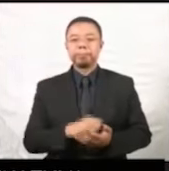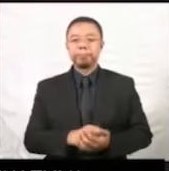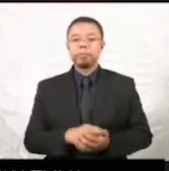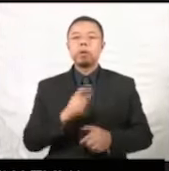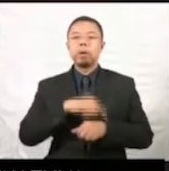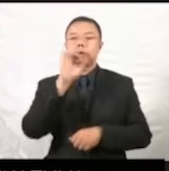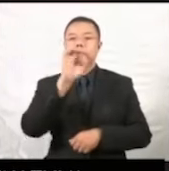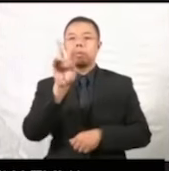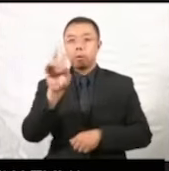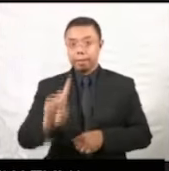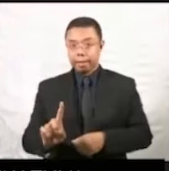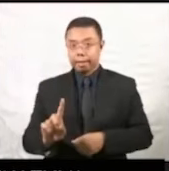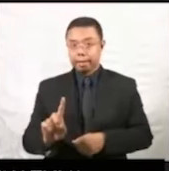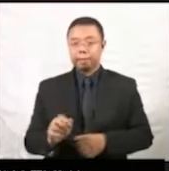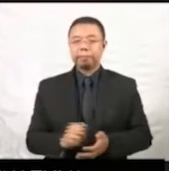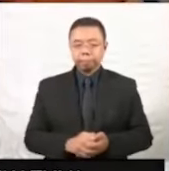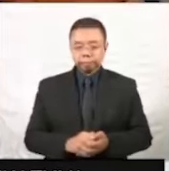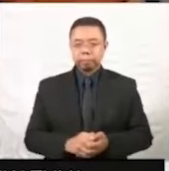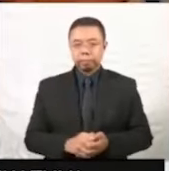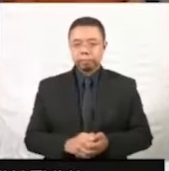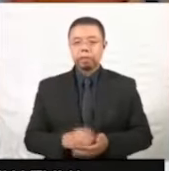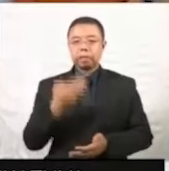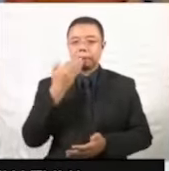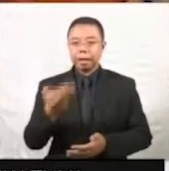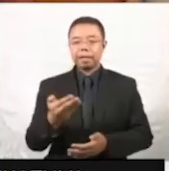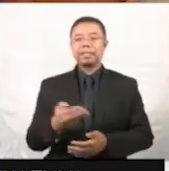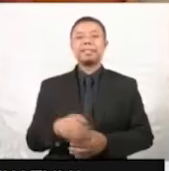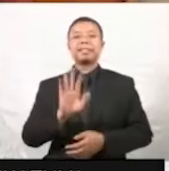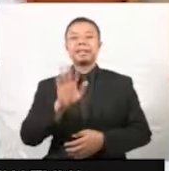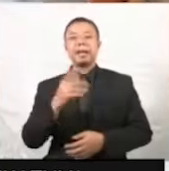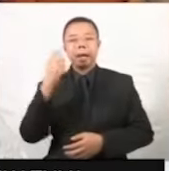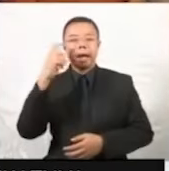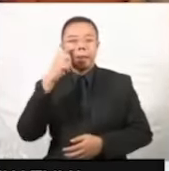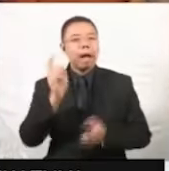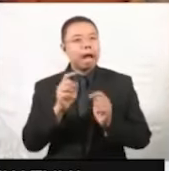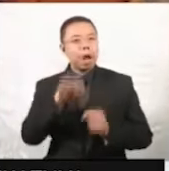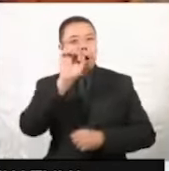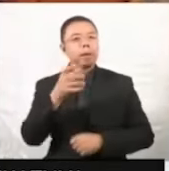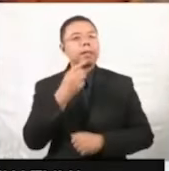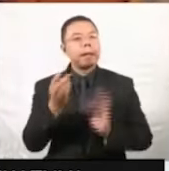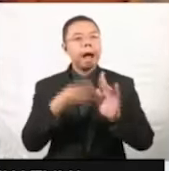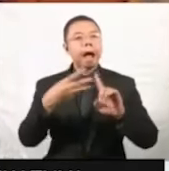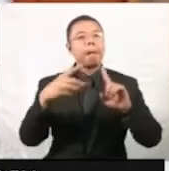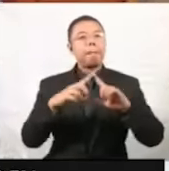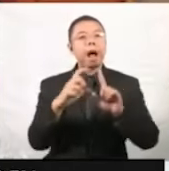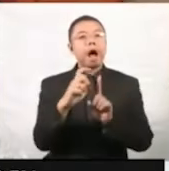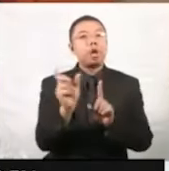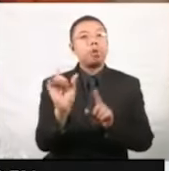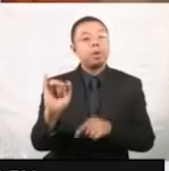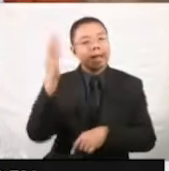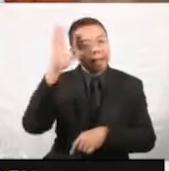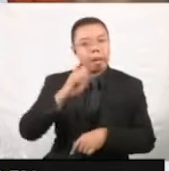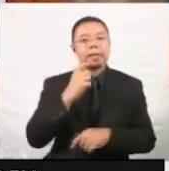2 waktunya 2 menit dimulai dari Anda mulai berbicara Terima kasih Mas darharma kalau anda bicara soal badui pasti anda tahu